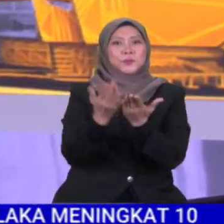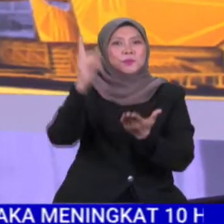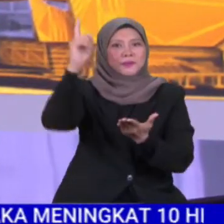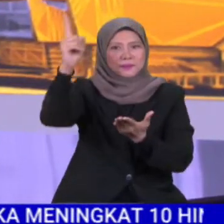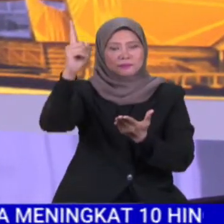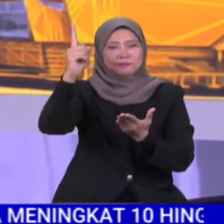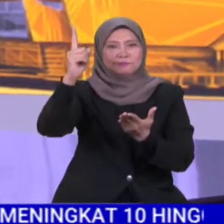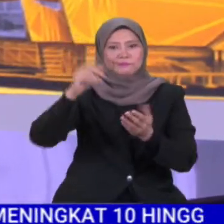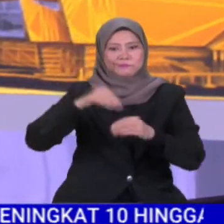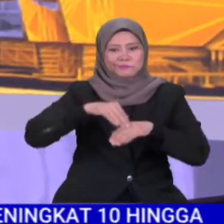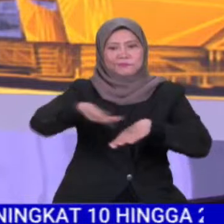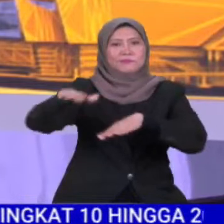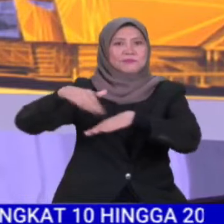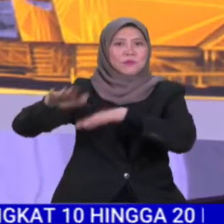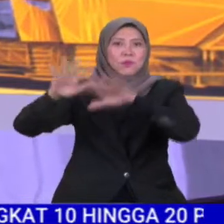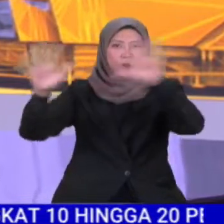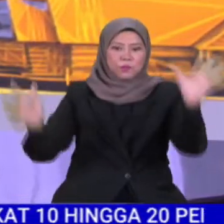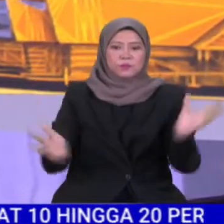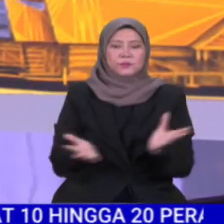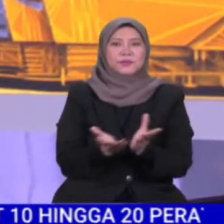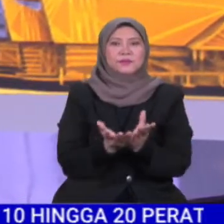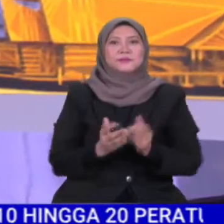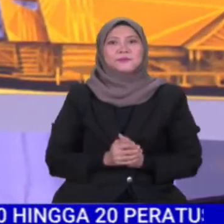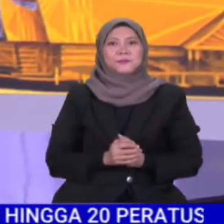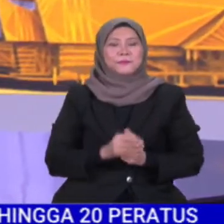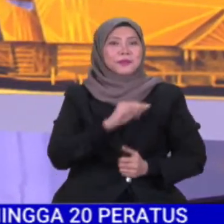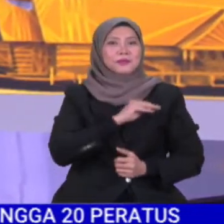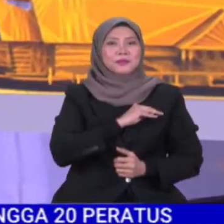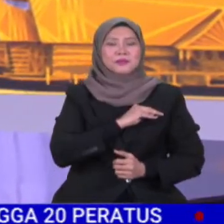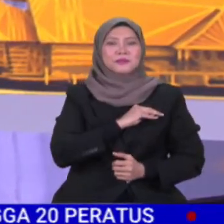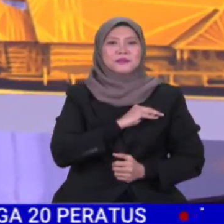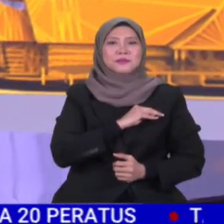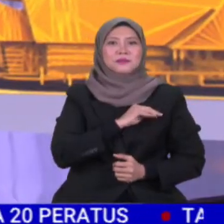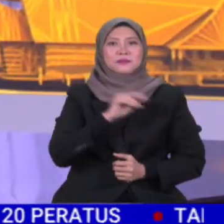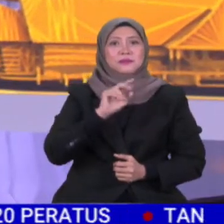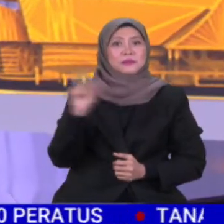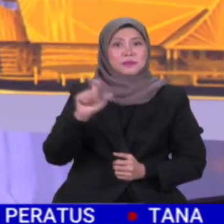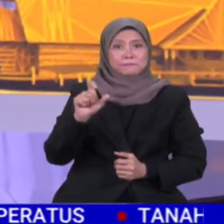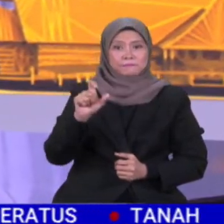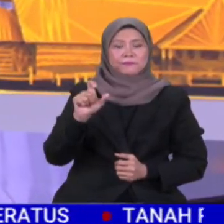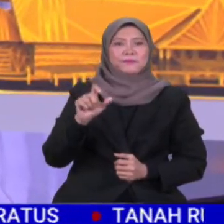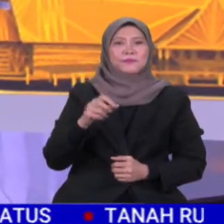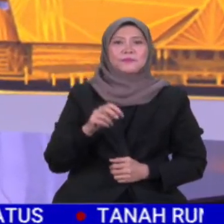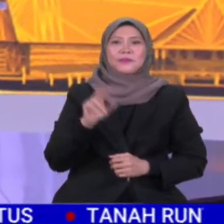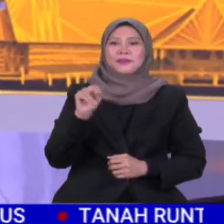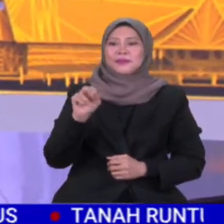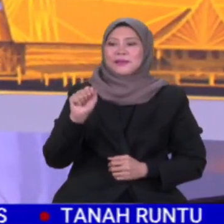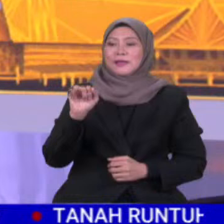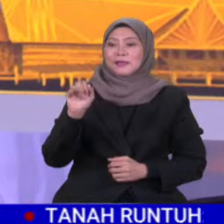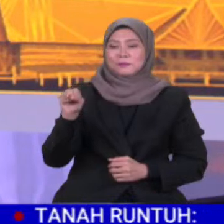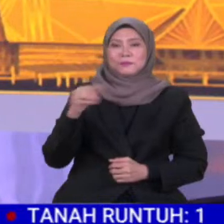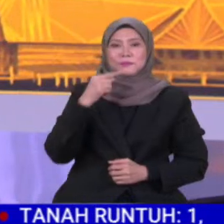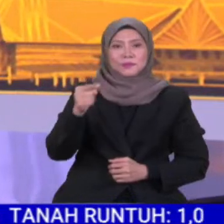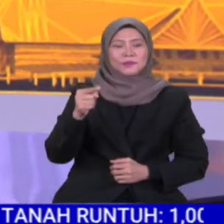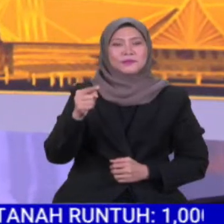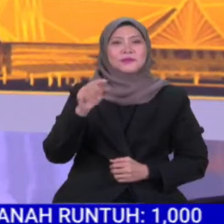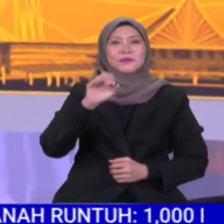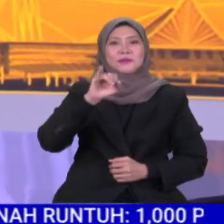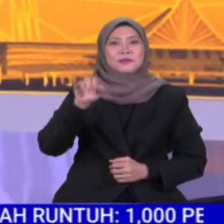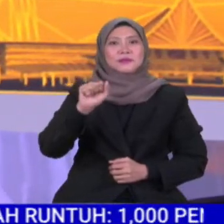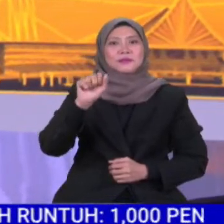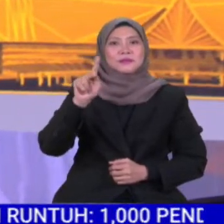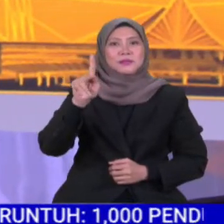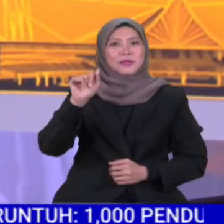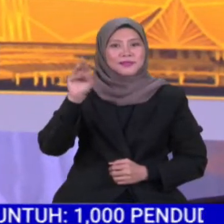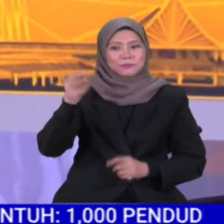dunia. Menteri di Jabatan Perdana Menteri Hal Ehwal Agama, Dato' Dr. Mohd Naim Mokhtar berkata, beliau telah mengarahkan Jabatan Kemajuan Islam